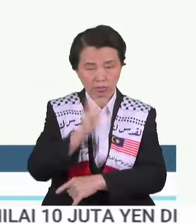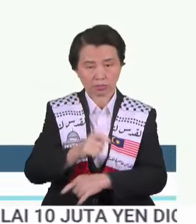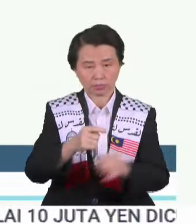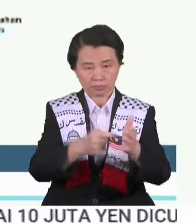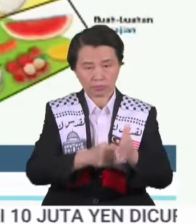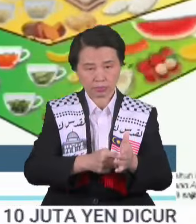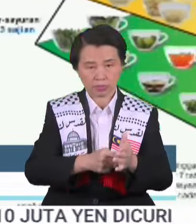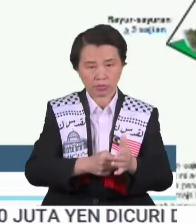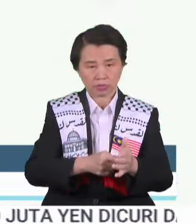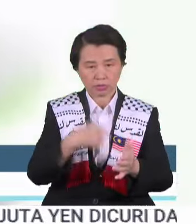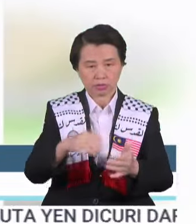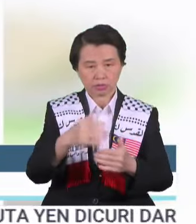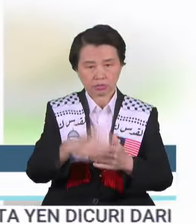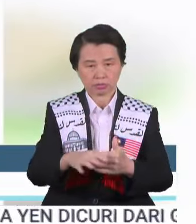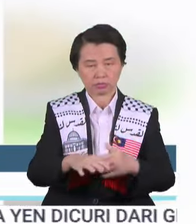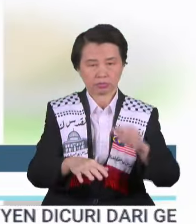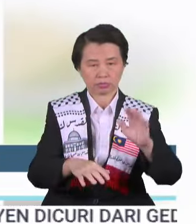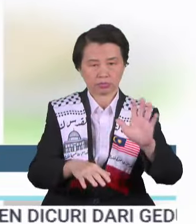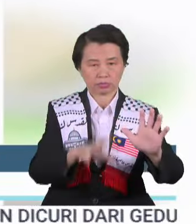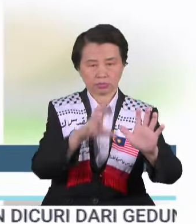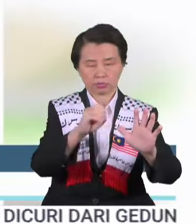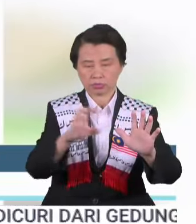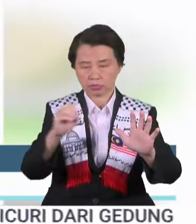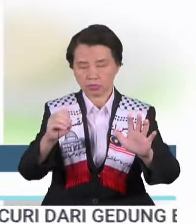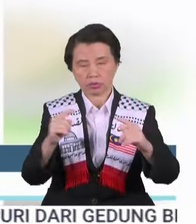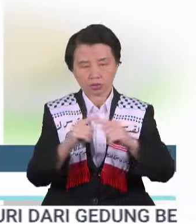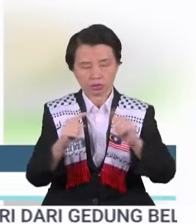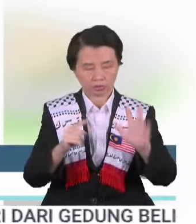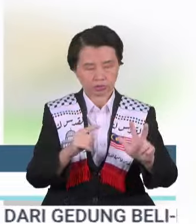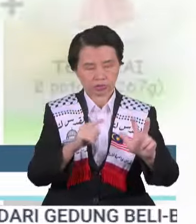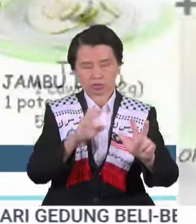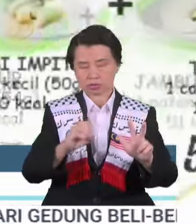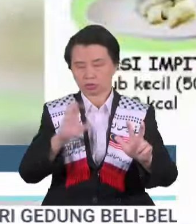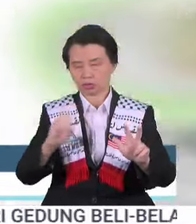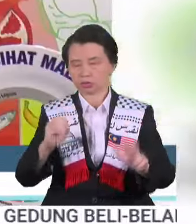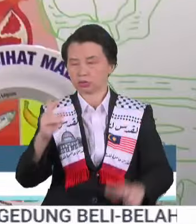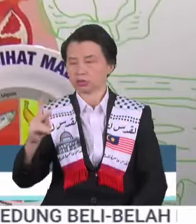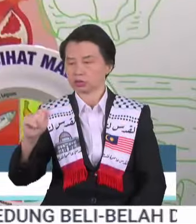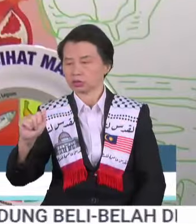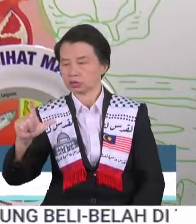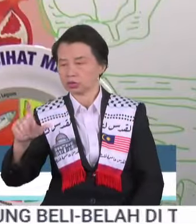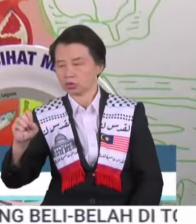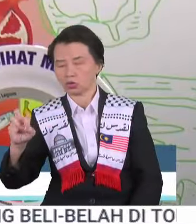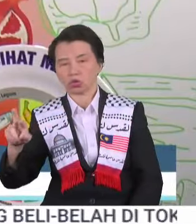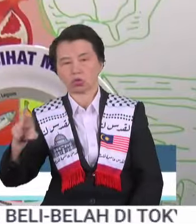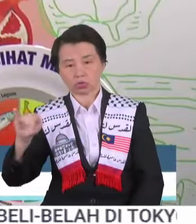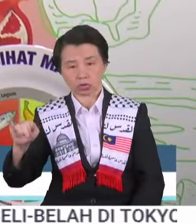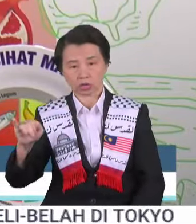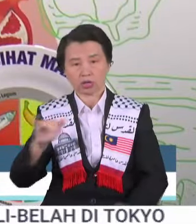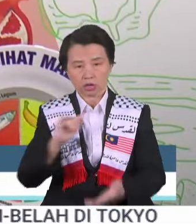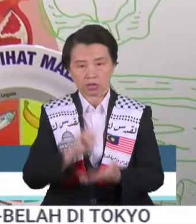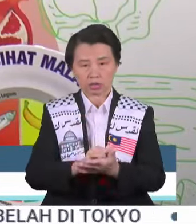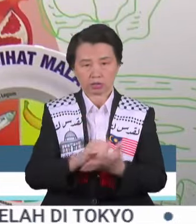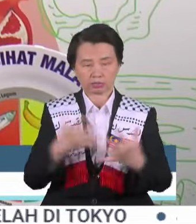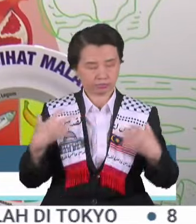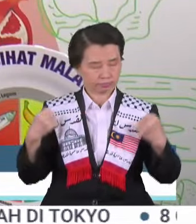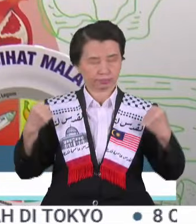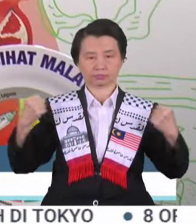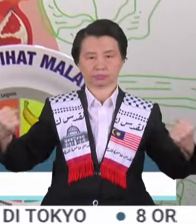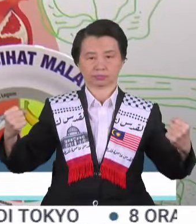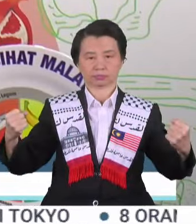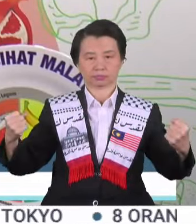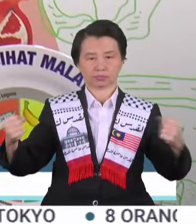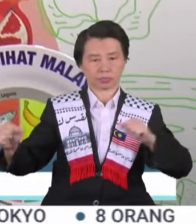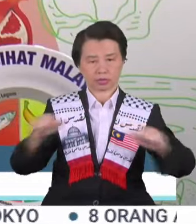diperlukan adalah sekitar 1,500 ke 2,300 kilokalori sehari. Itu bergantung juga dengan keperluan tubuh badan dan juga